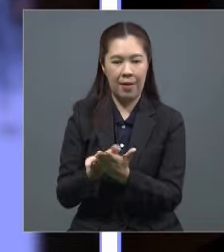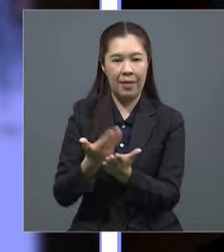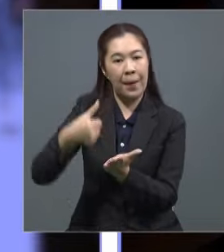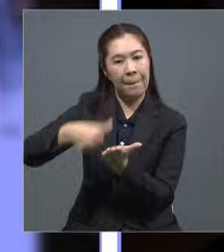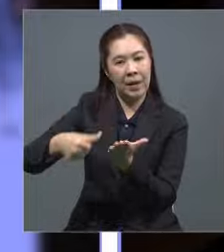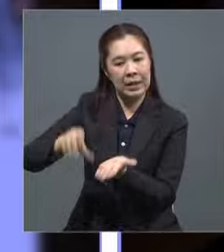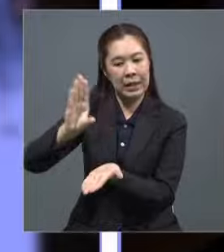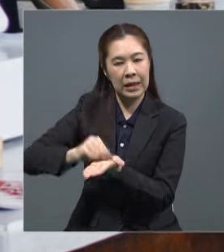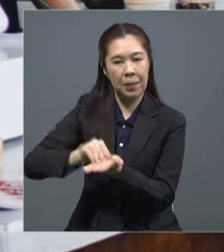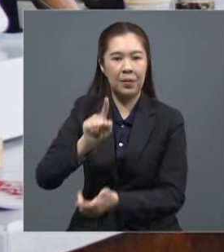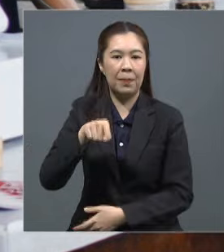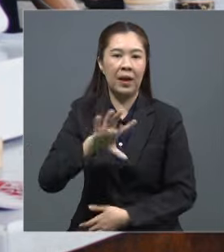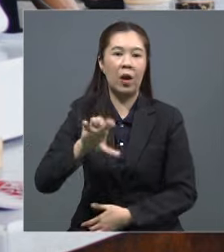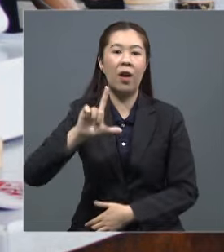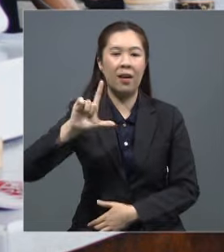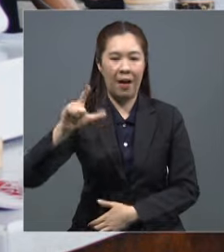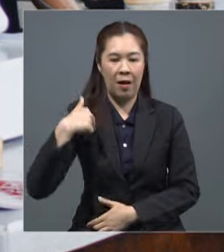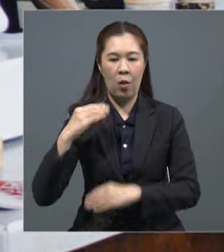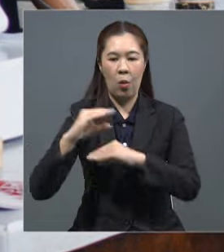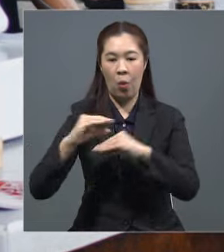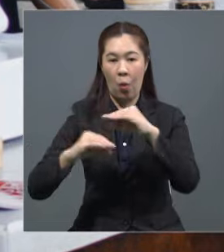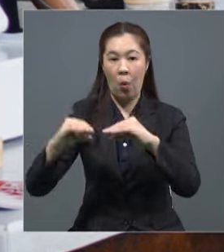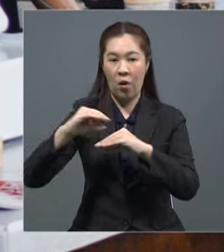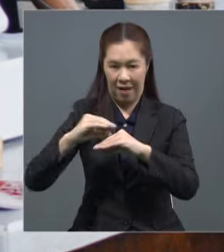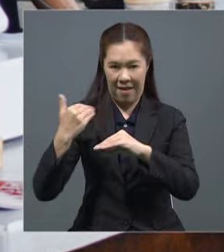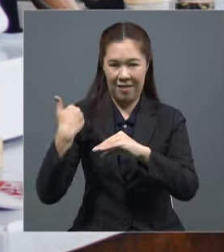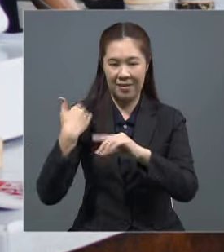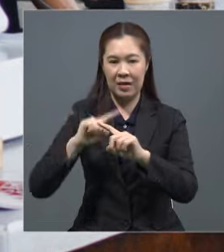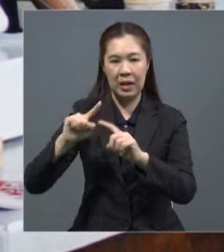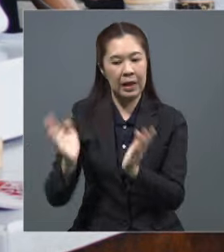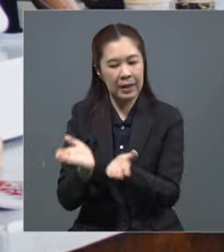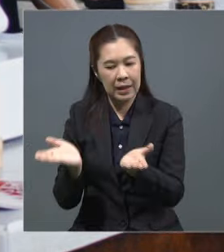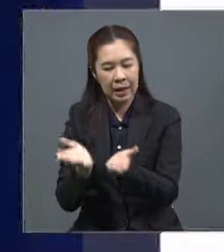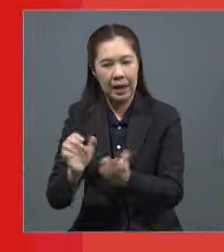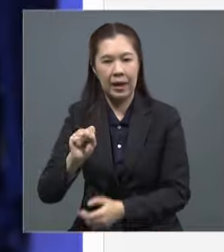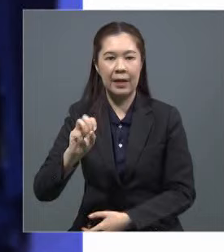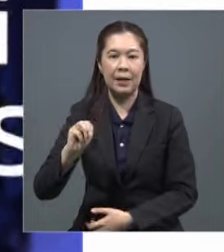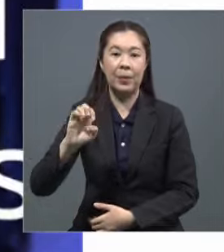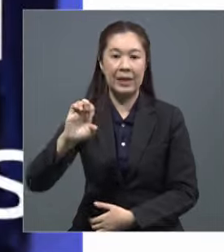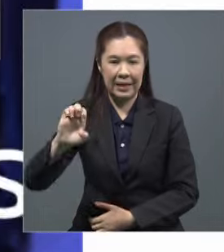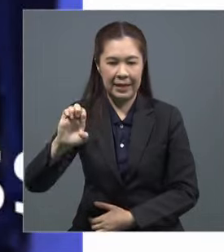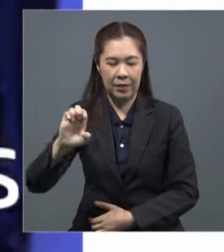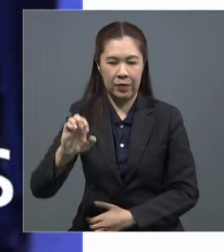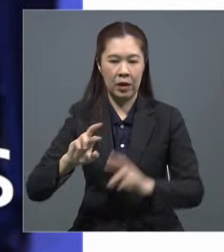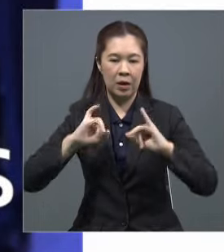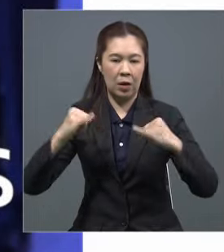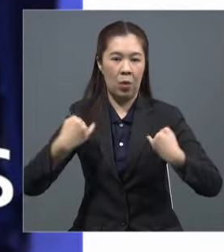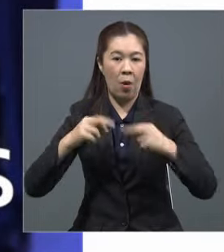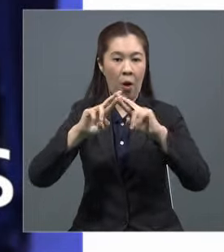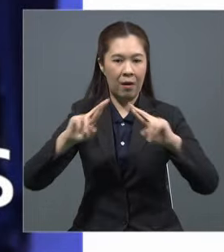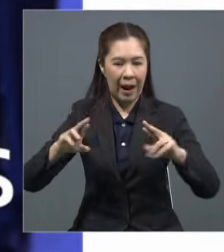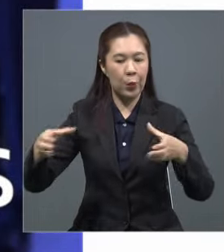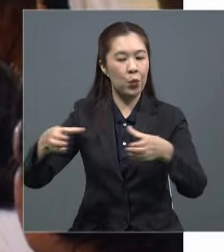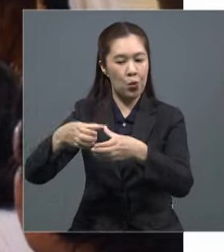1,500ล้านบาทมีโครงการสินเชื่อ igniteThailandที่จะไปสนับสนุน SMEทำให้ผู้ประกอบการในกลุ่ม